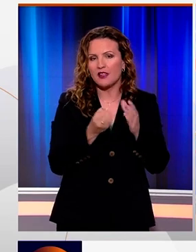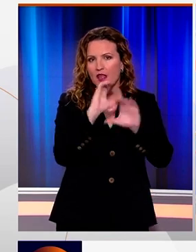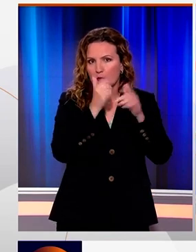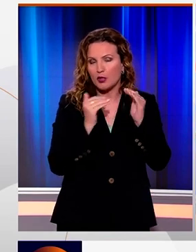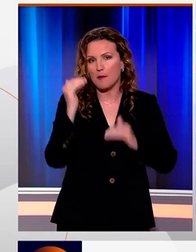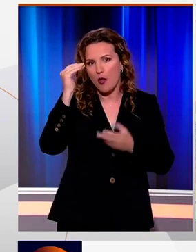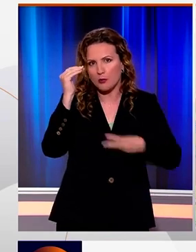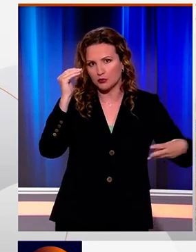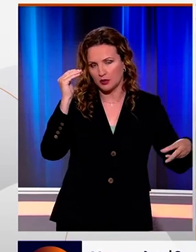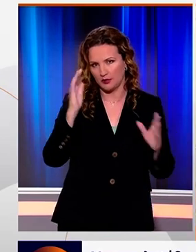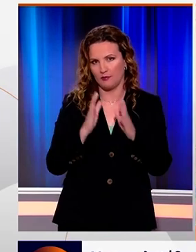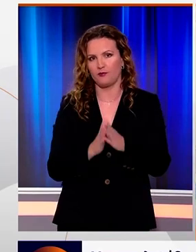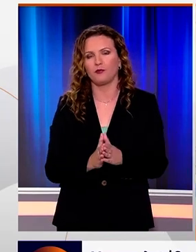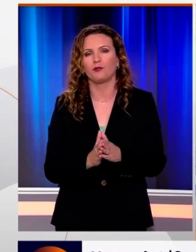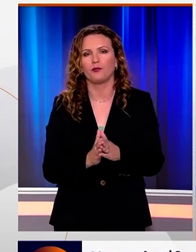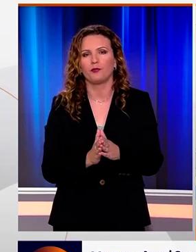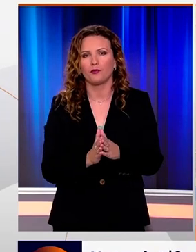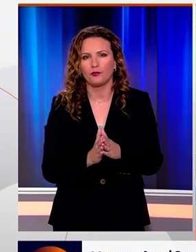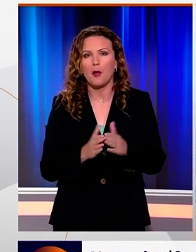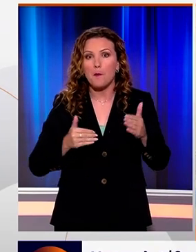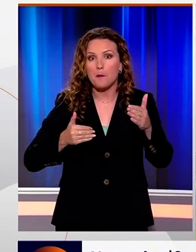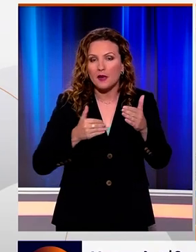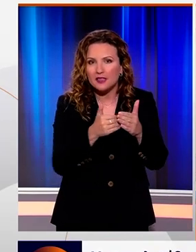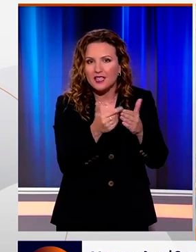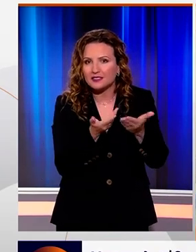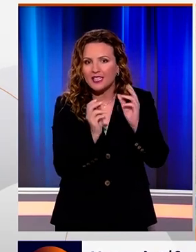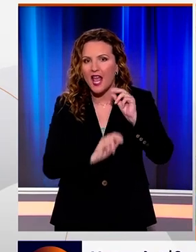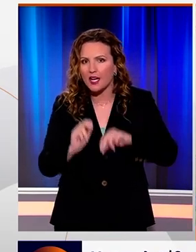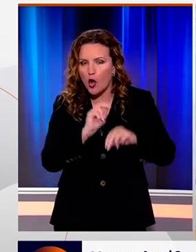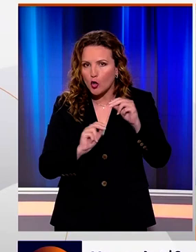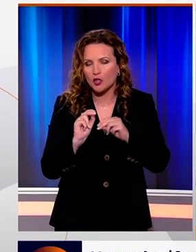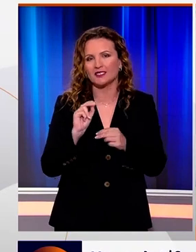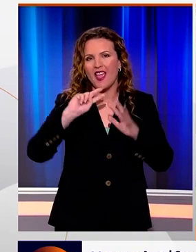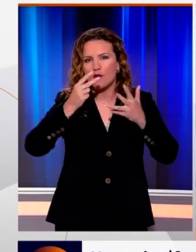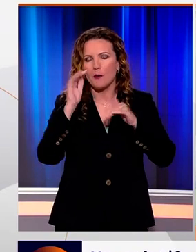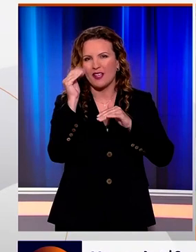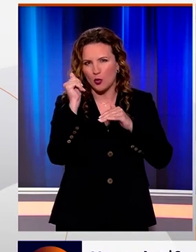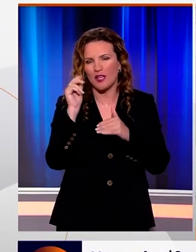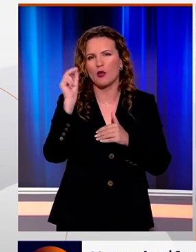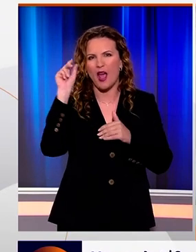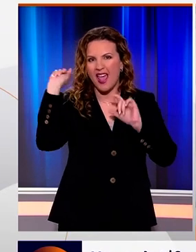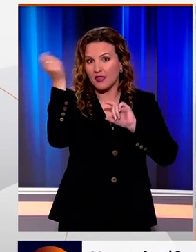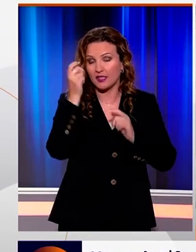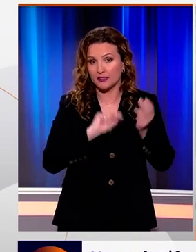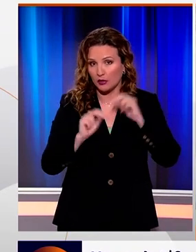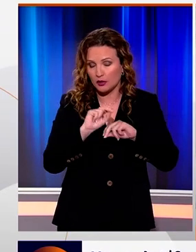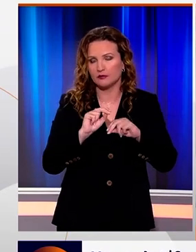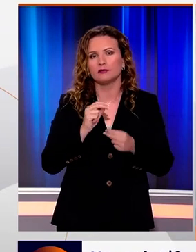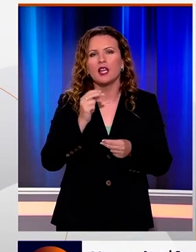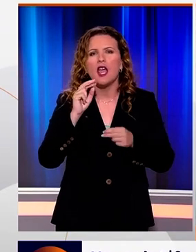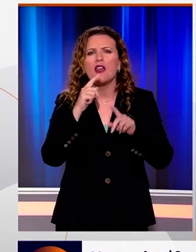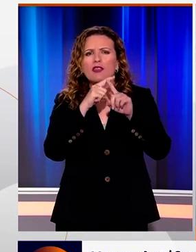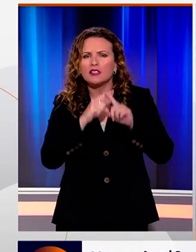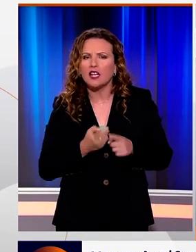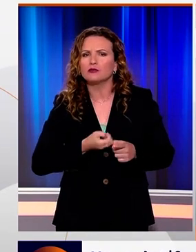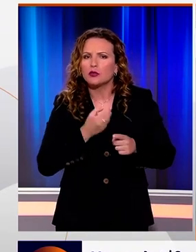Δημοκρατία. Με την κλεψίδρα να μετρά αντίστροφα το χρόνο για τις κάλπες της 7ης Ιουλίου, μήνυμα συστράτευσης και αισιοδοξίας